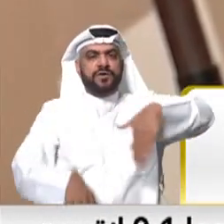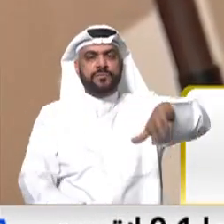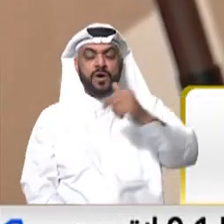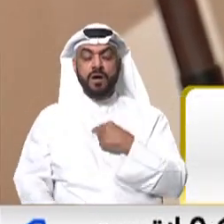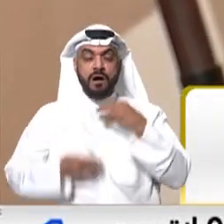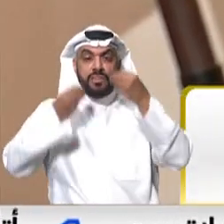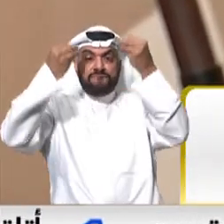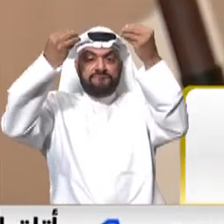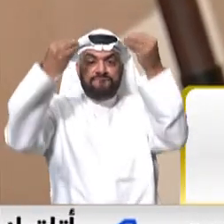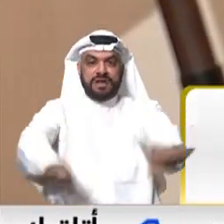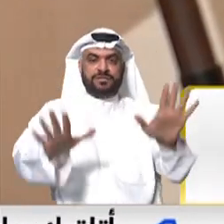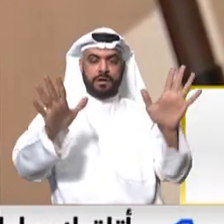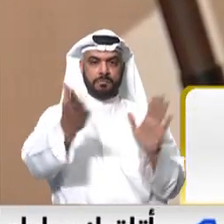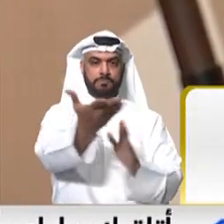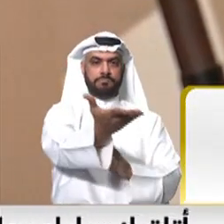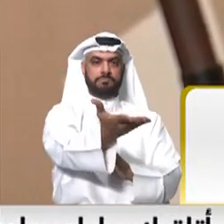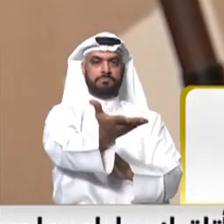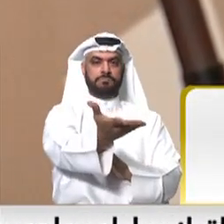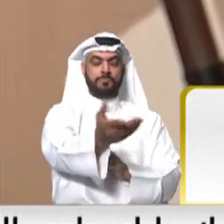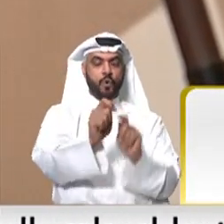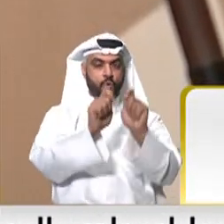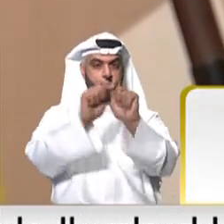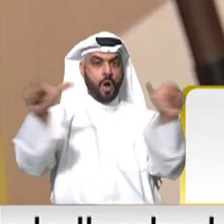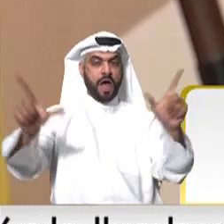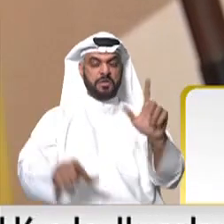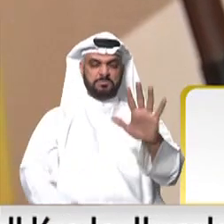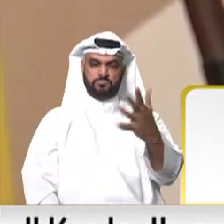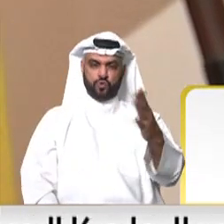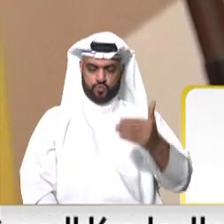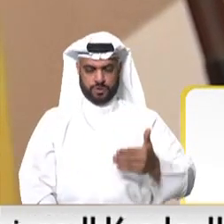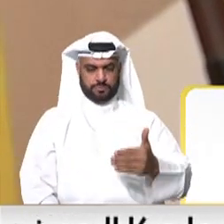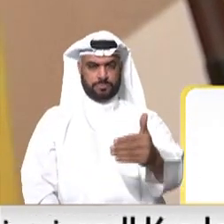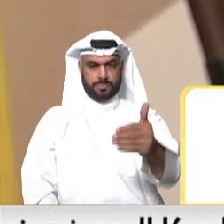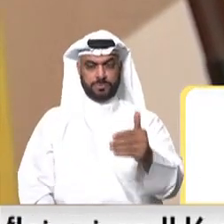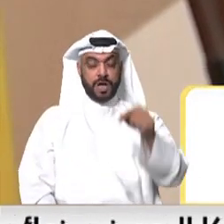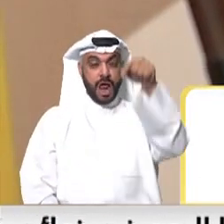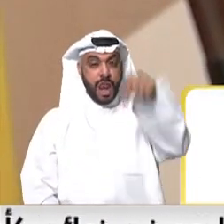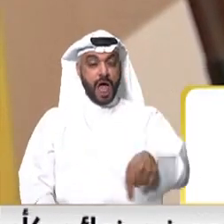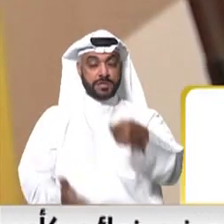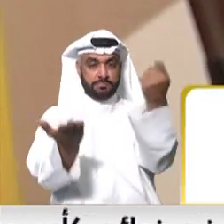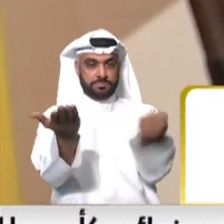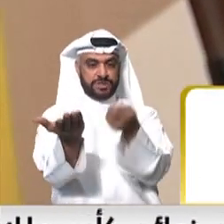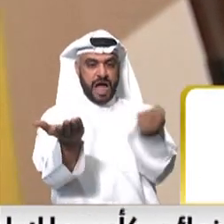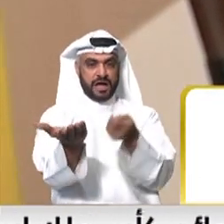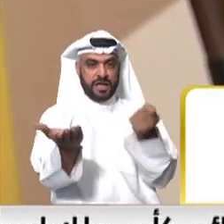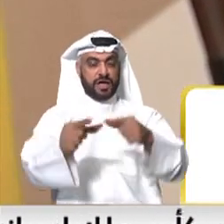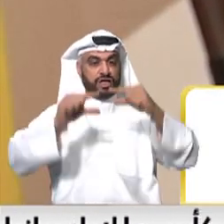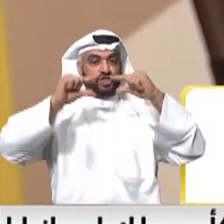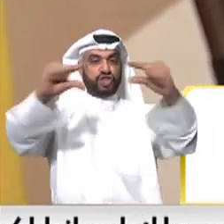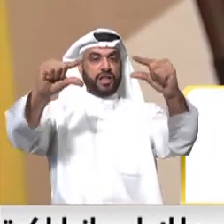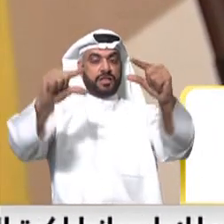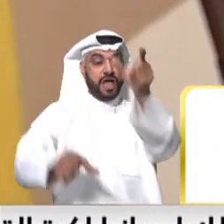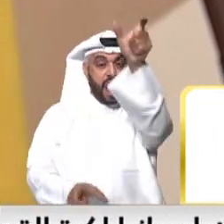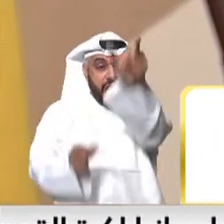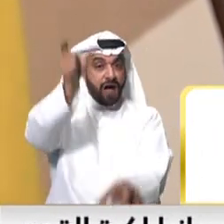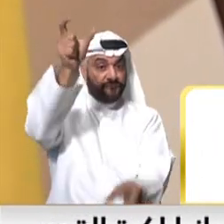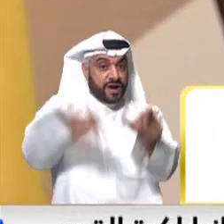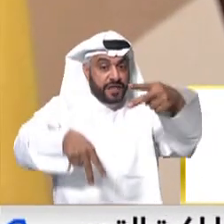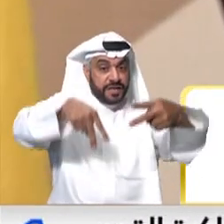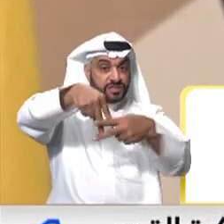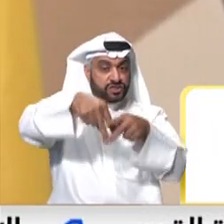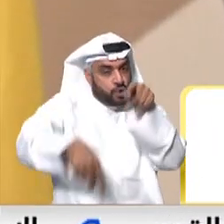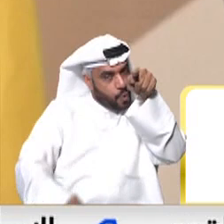فشلا فادحا في منع الاشتباك. نتوقع أنه إذا وجد التحقيق أن أفراد الجيش الإسرائيلي لم يتصرفوا